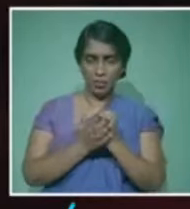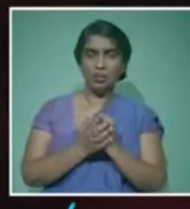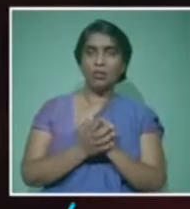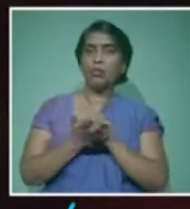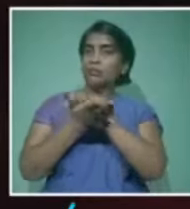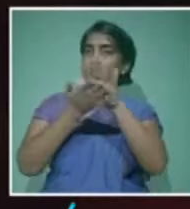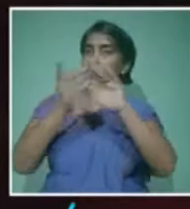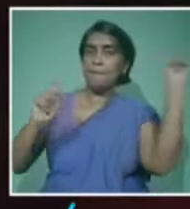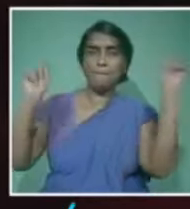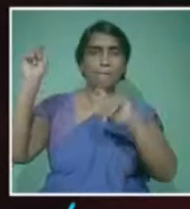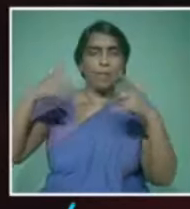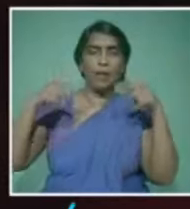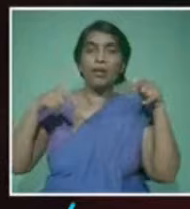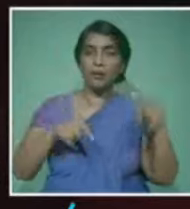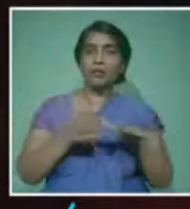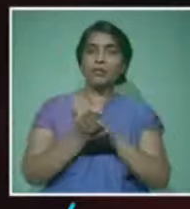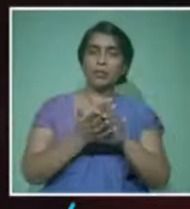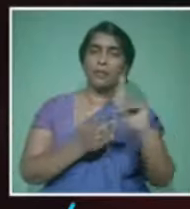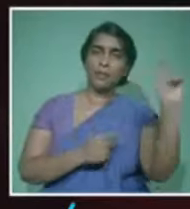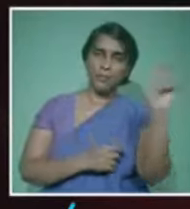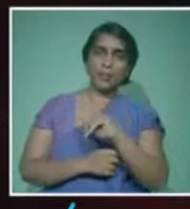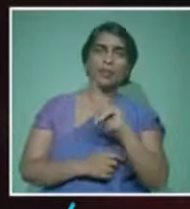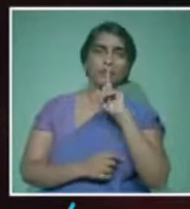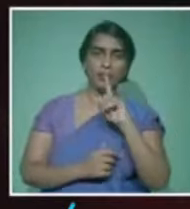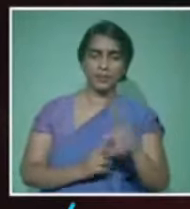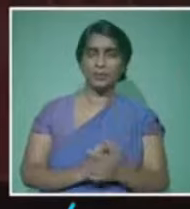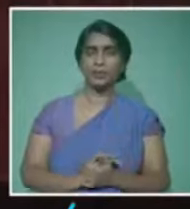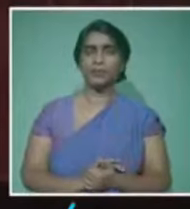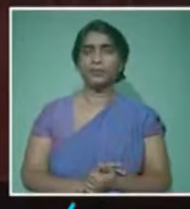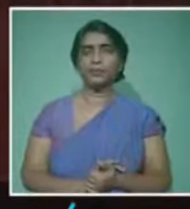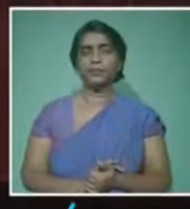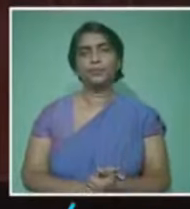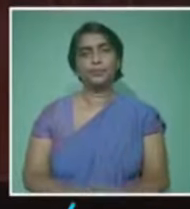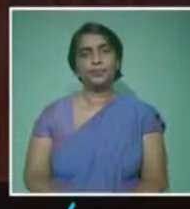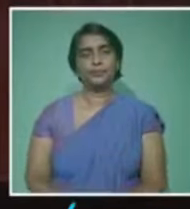නිර්වුල් කරලා තියෙනවා මේකත් නිර්වුල් කරන්න කියලා තමයි මම ඉල්ලීම කරන්නේ ඔව් එහෙම තමයි බොහොම ස්තුතියි